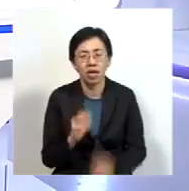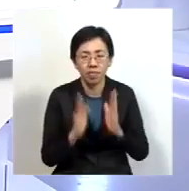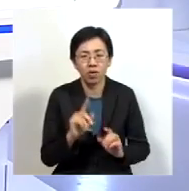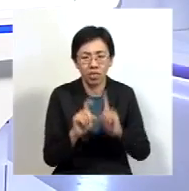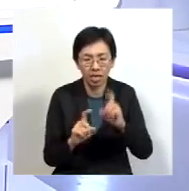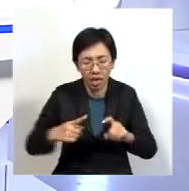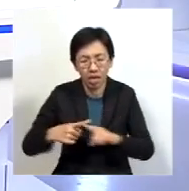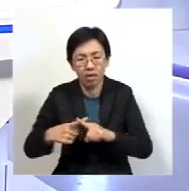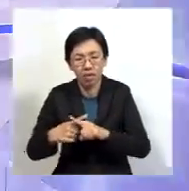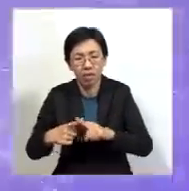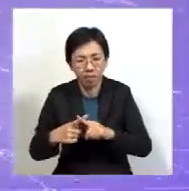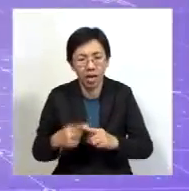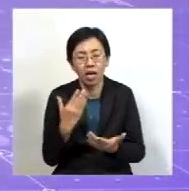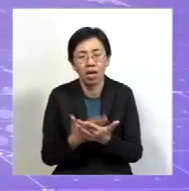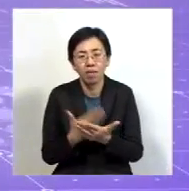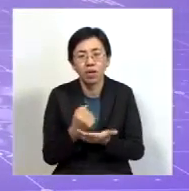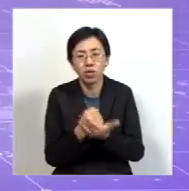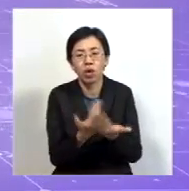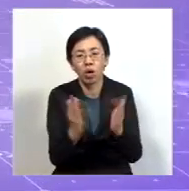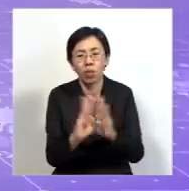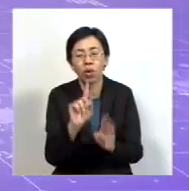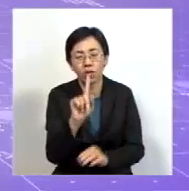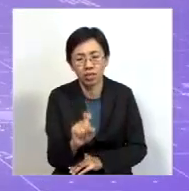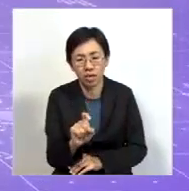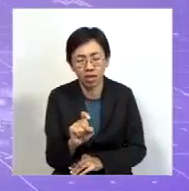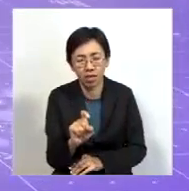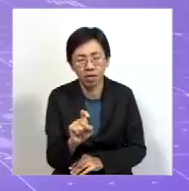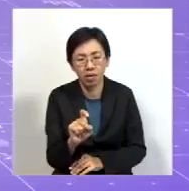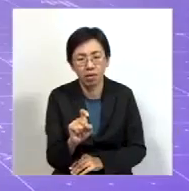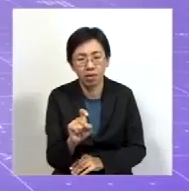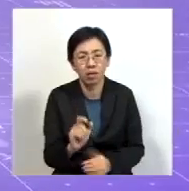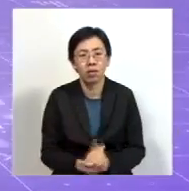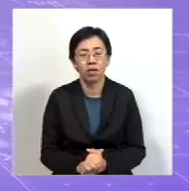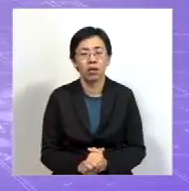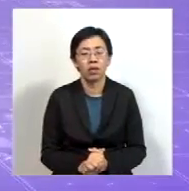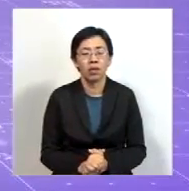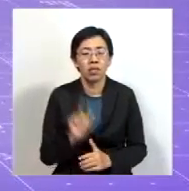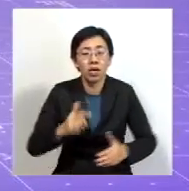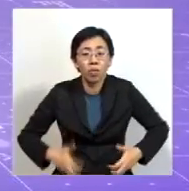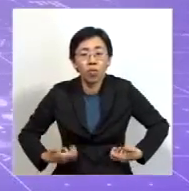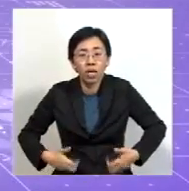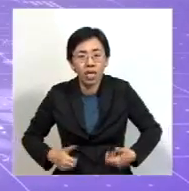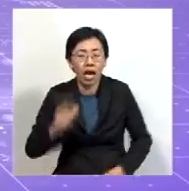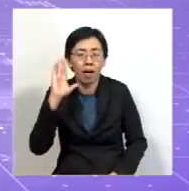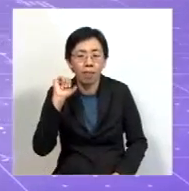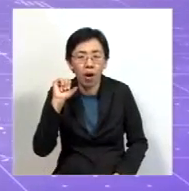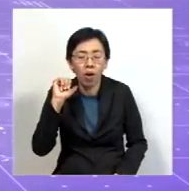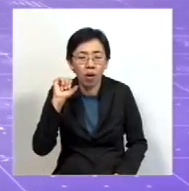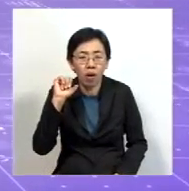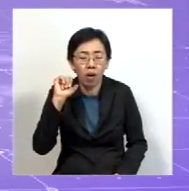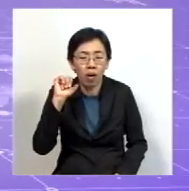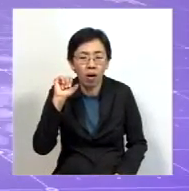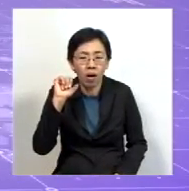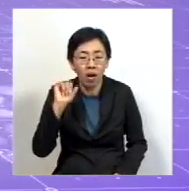การกระทรวงยุติธรรมเองก็มอบเงินเยียวยาครอบครัวของผู้เสียชีวิตนะคะในเหตุการณ์คนร้ายชิงทองที่ลพบุรีค่ะโดยพ่อของผู้เสียชีวิต